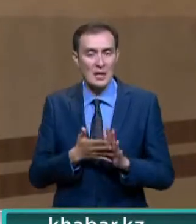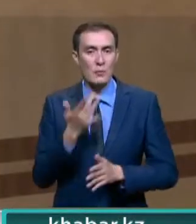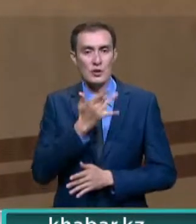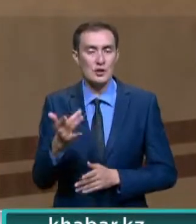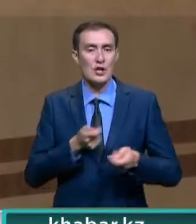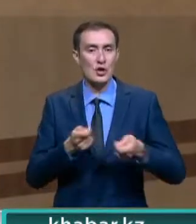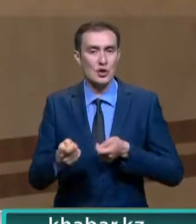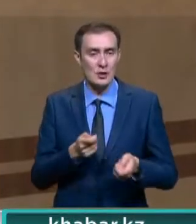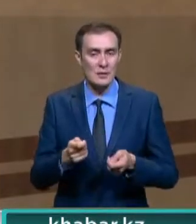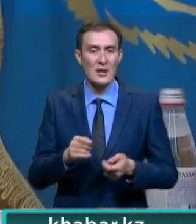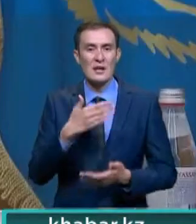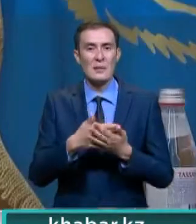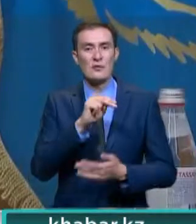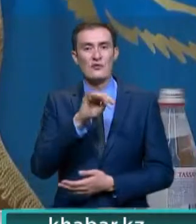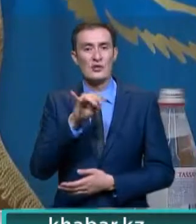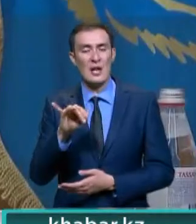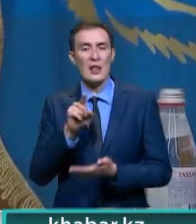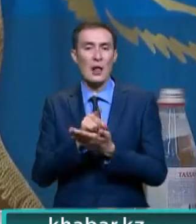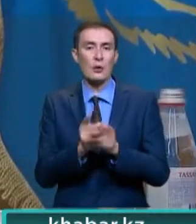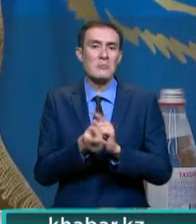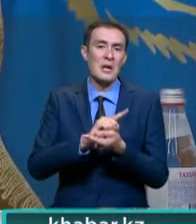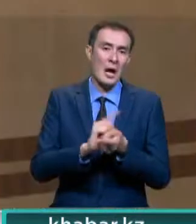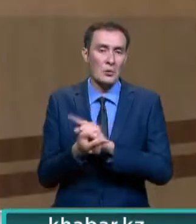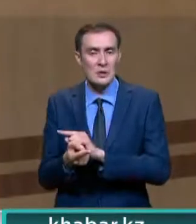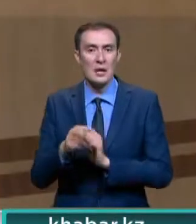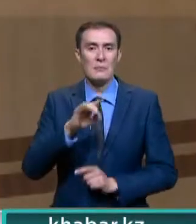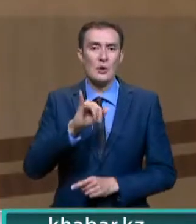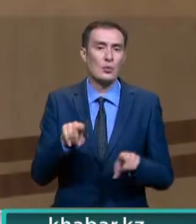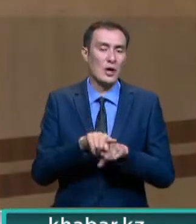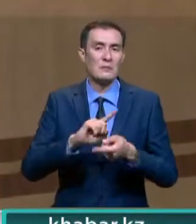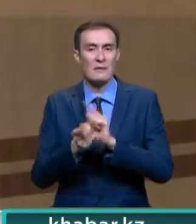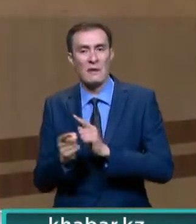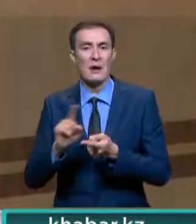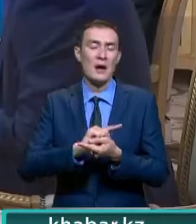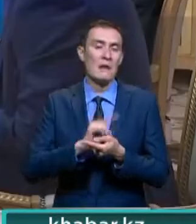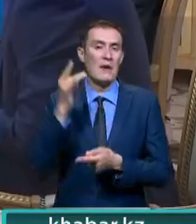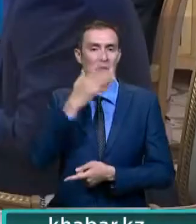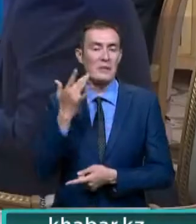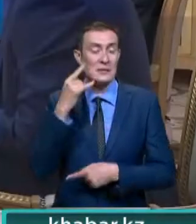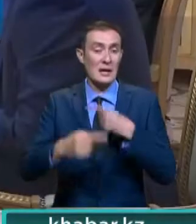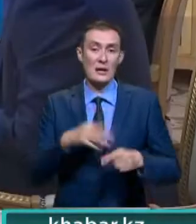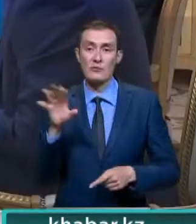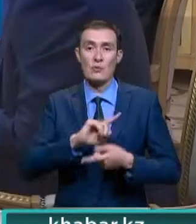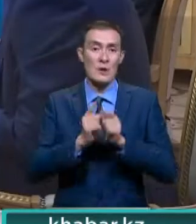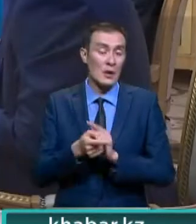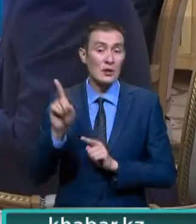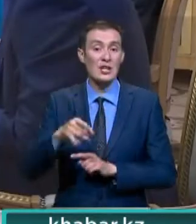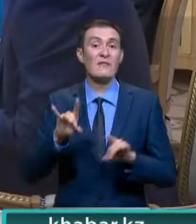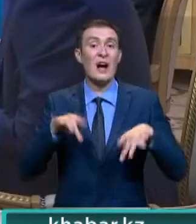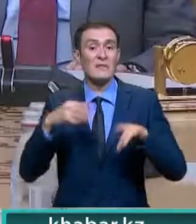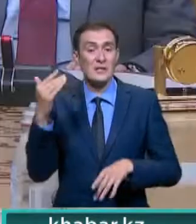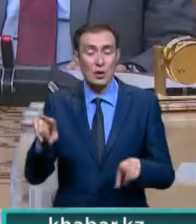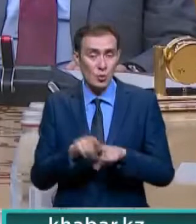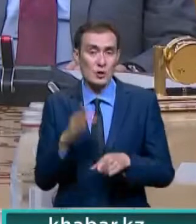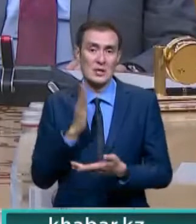политический режим. В Чили налоги меняются, в Перу налоги меняются, в Африке постоянно все меняется. Даже в Австралии